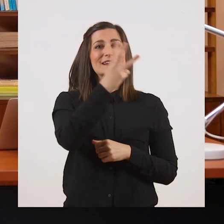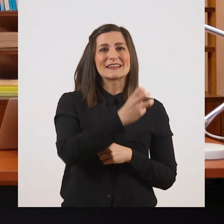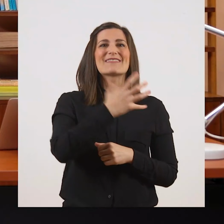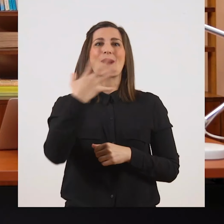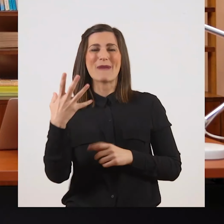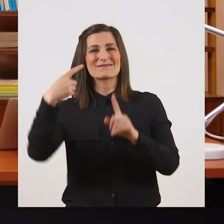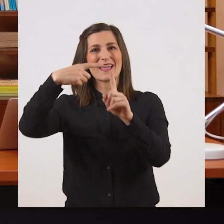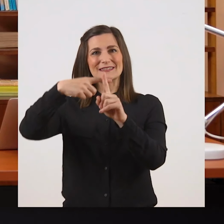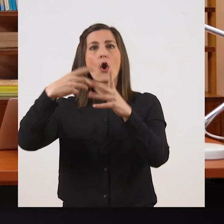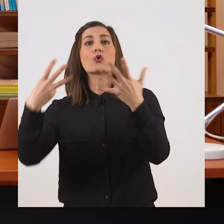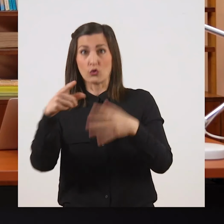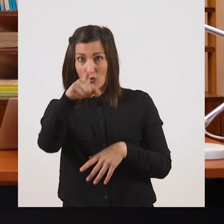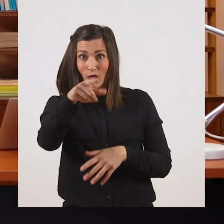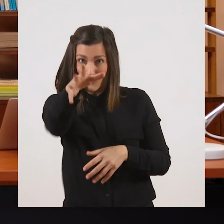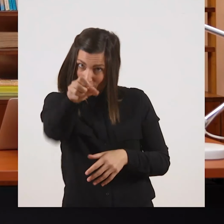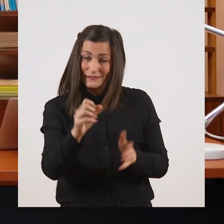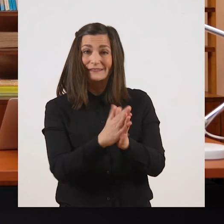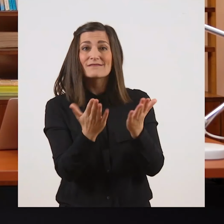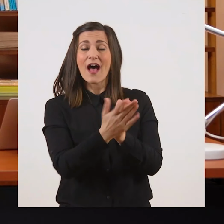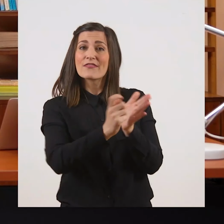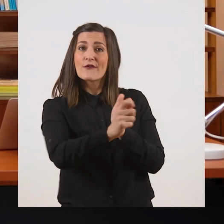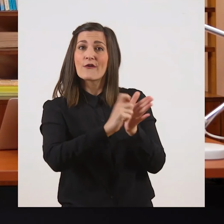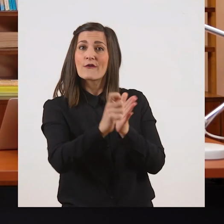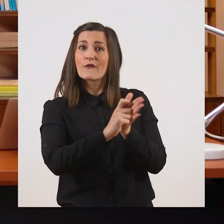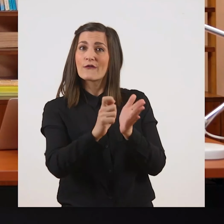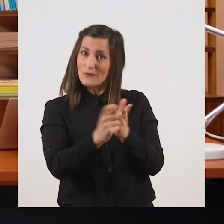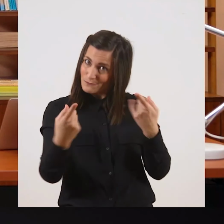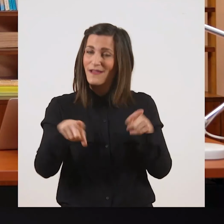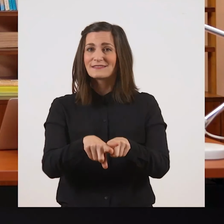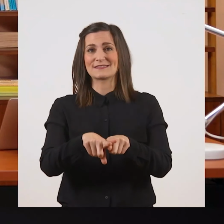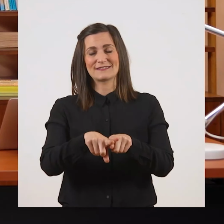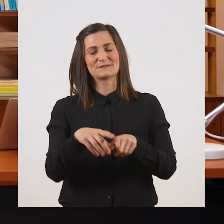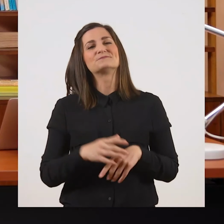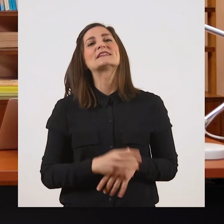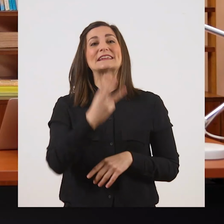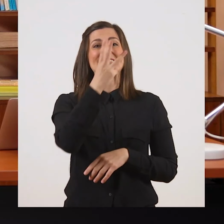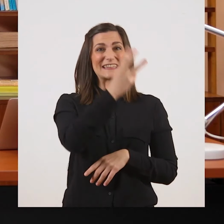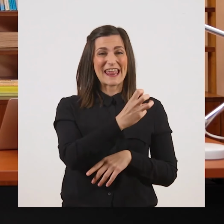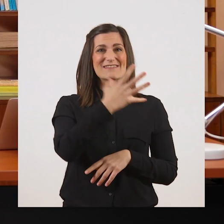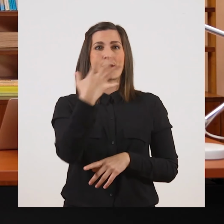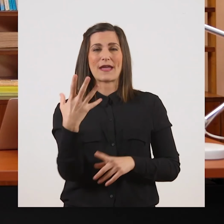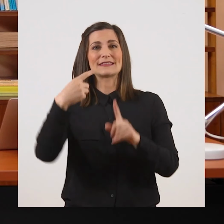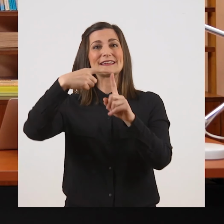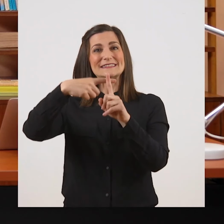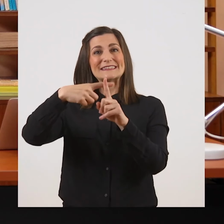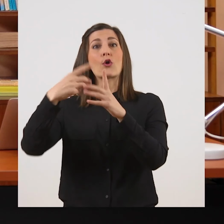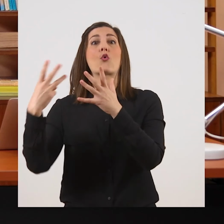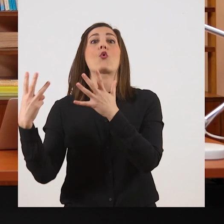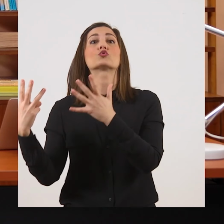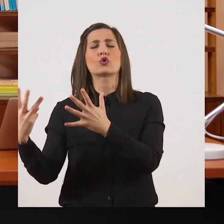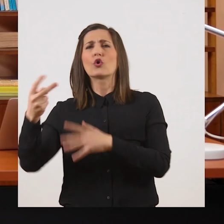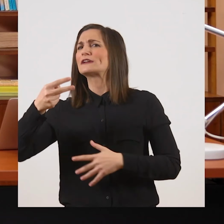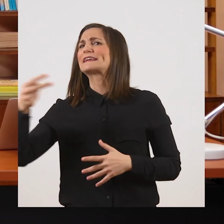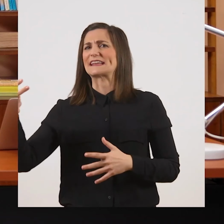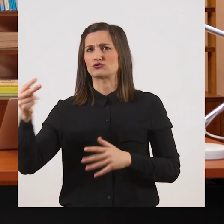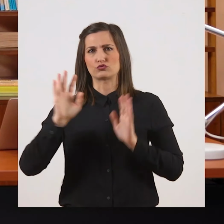35 και 8. Πάρε και εσύ τετράδιο και καλά θα κάνεις να γράφεις παρέα μου. 35 συν 8